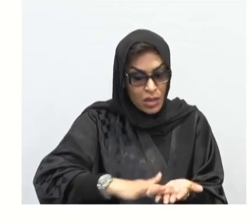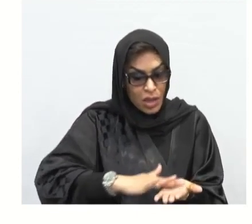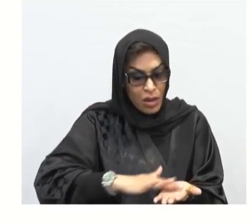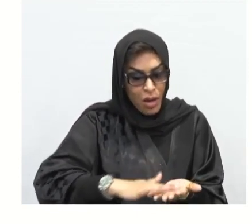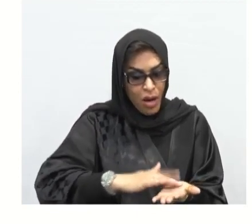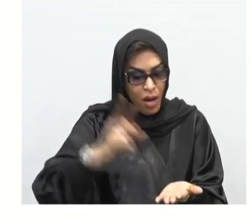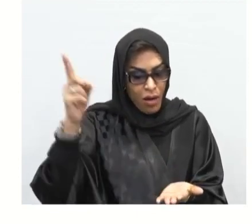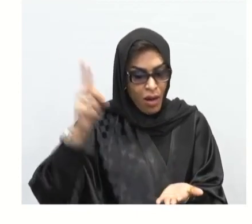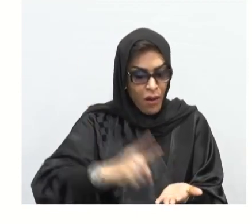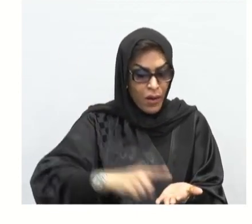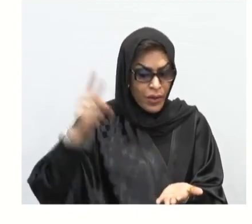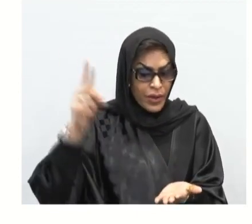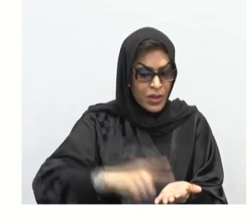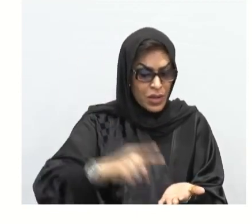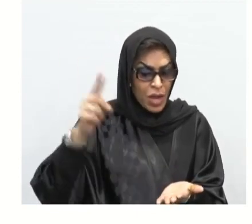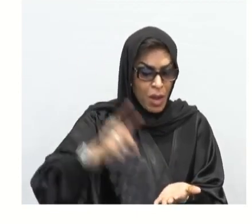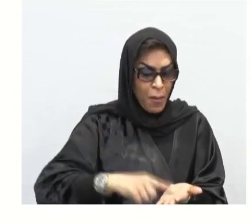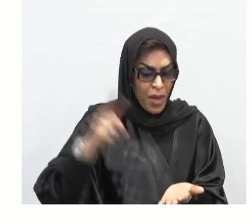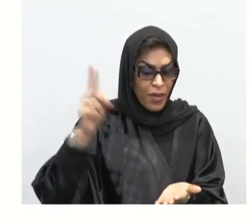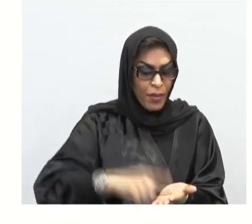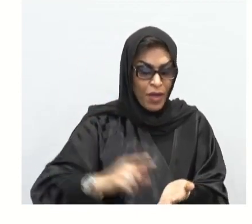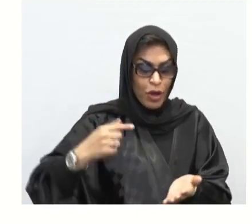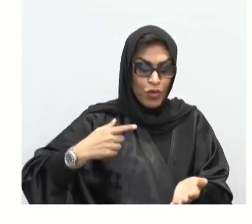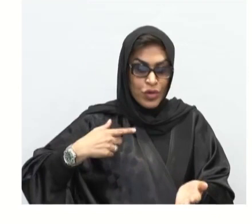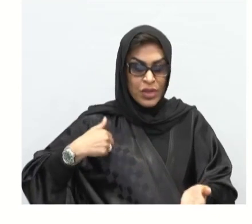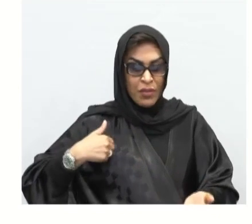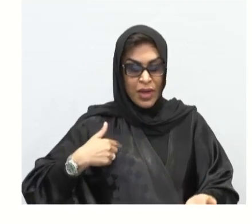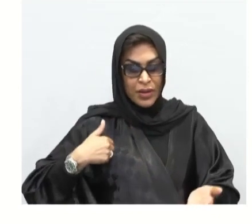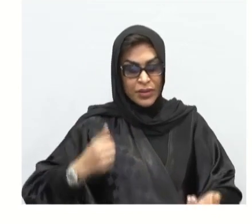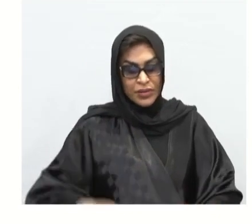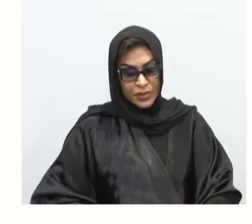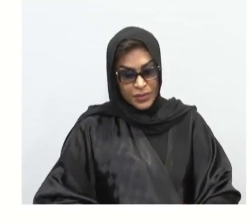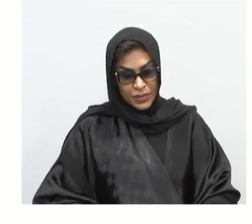الشهاب الى سطح الارض ماذا نسميه في هذه الحاله